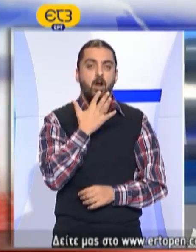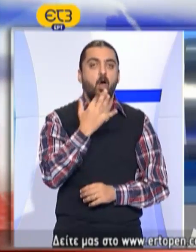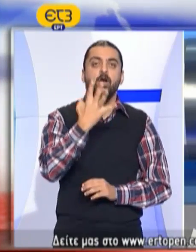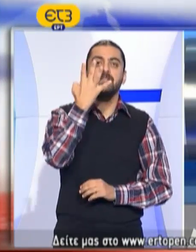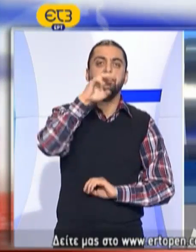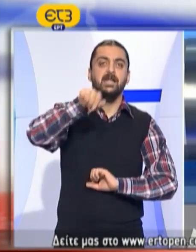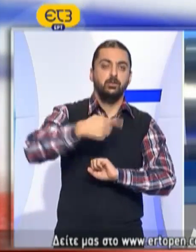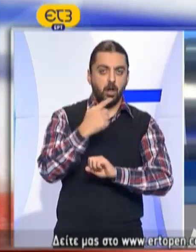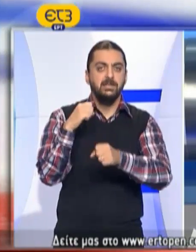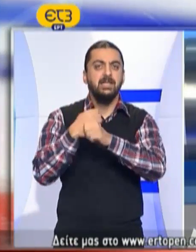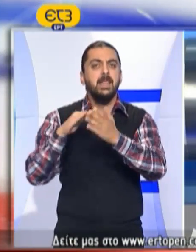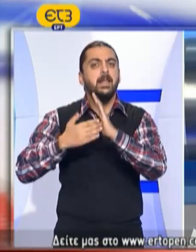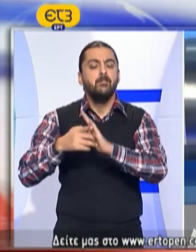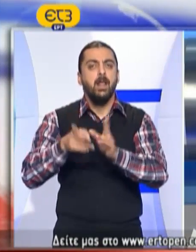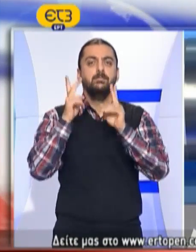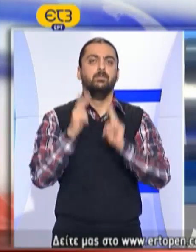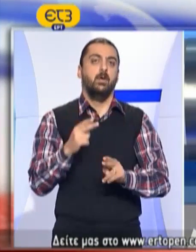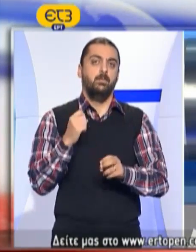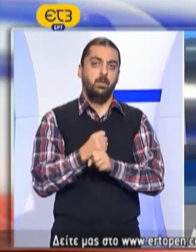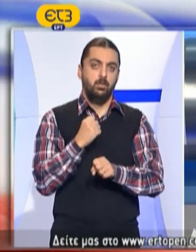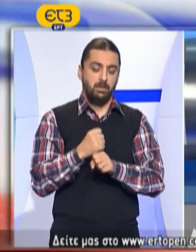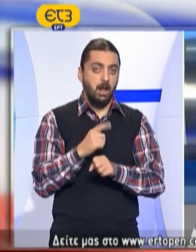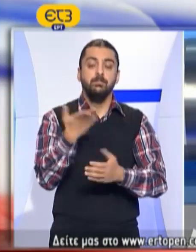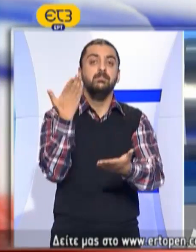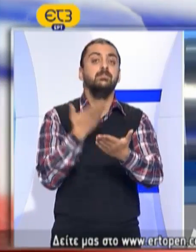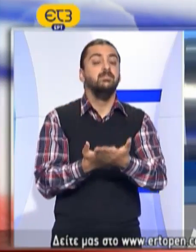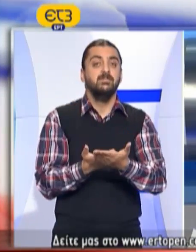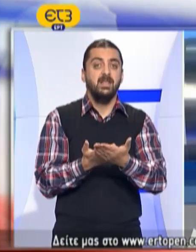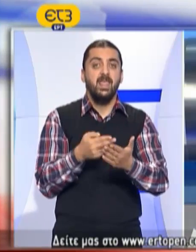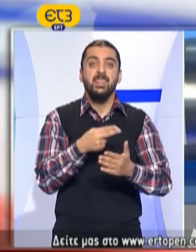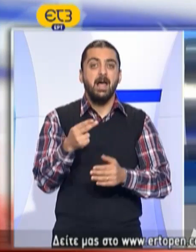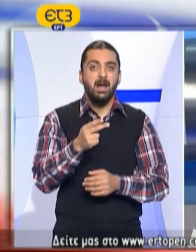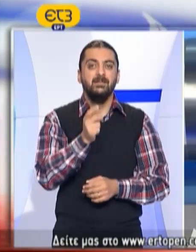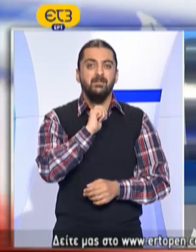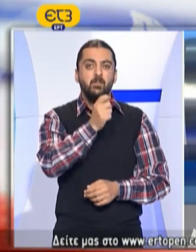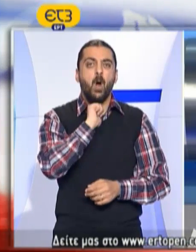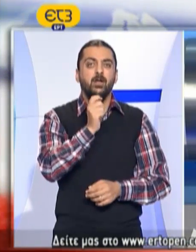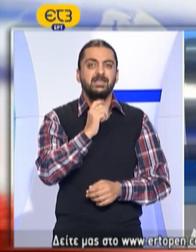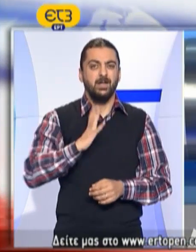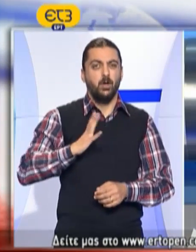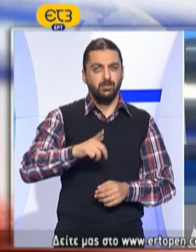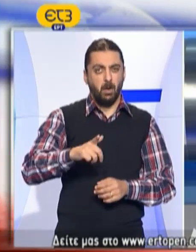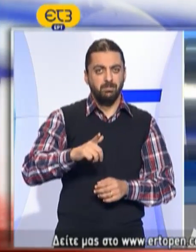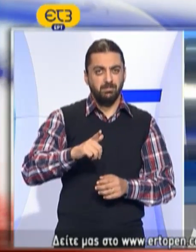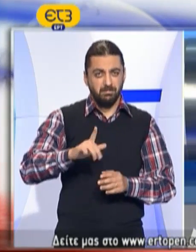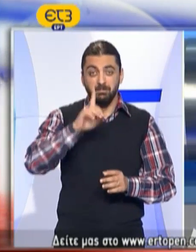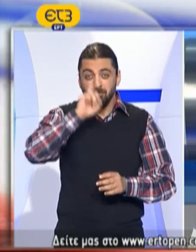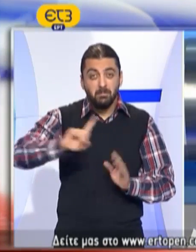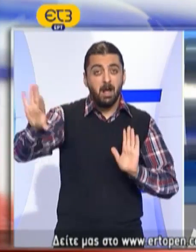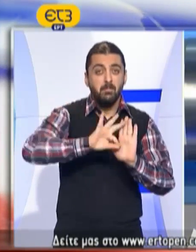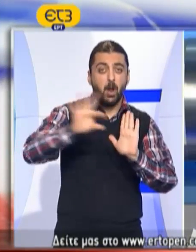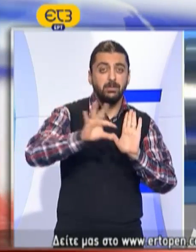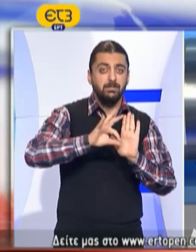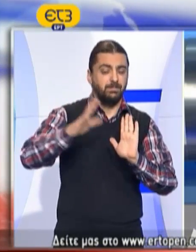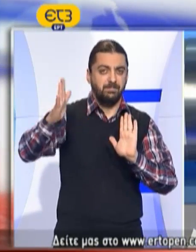τάσης εργασίας των εργαζομένων που διεκδικούν να αρθεί άμεσα το μέτρο της πολιτικής επιστράτευσης. Σε ανακοίνωσή τους, η Ένωση Εργαζομένων ΙΣΑΠ